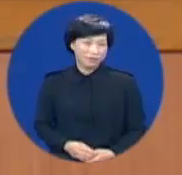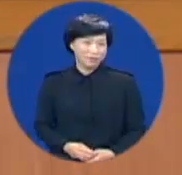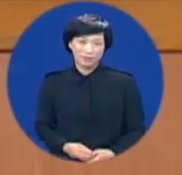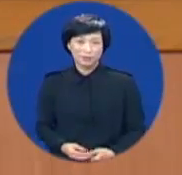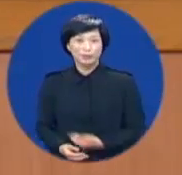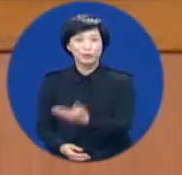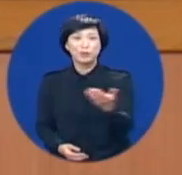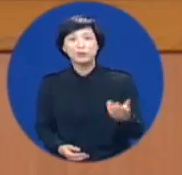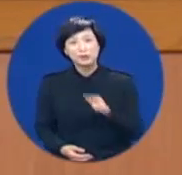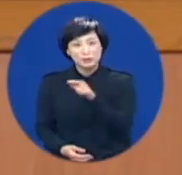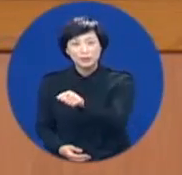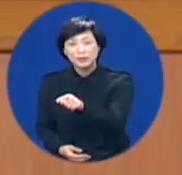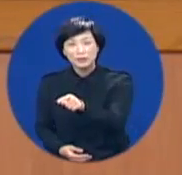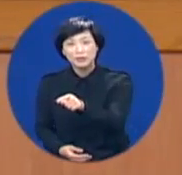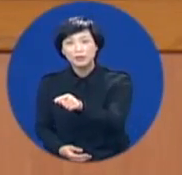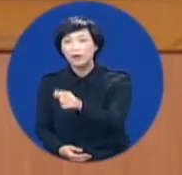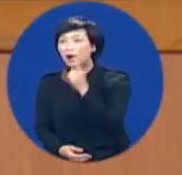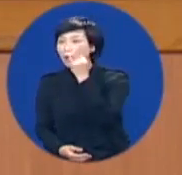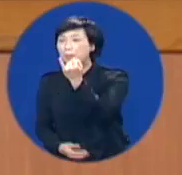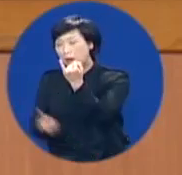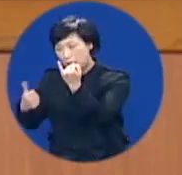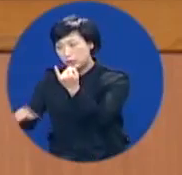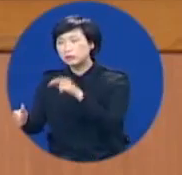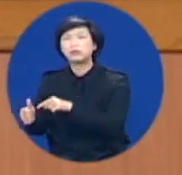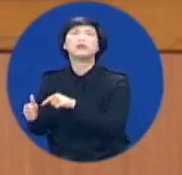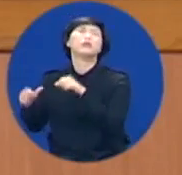이런 부모 만난 자식 저주요.